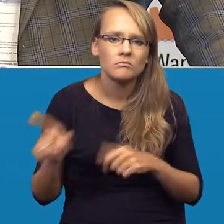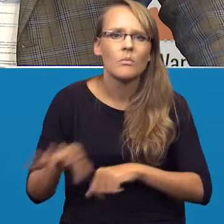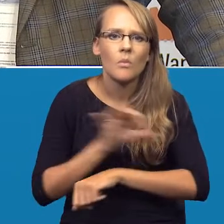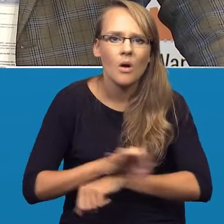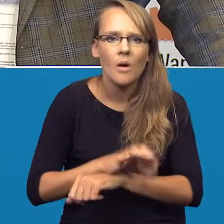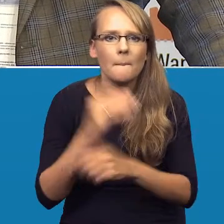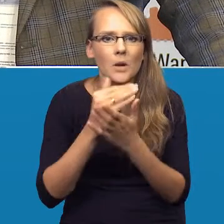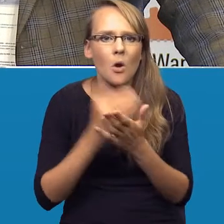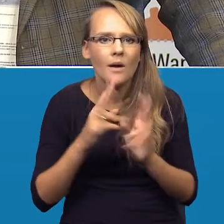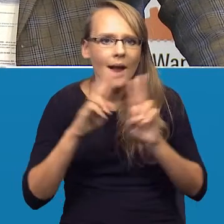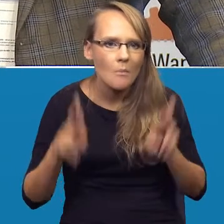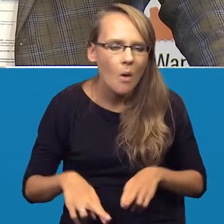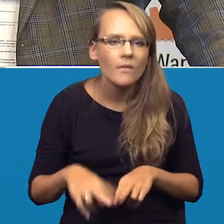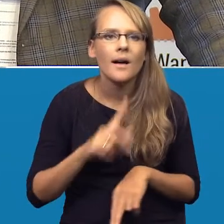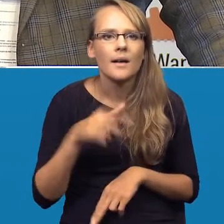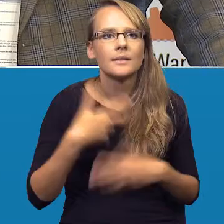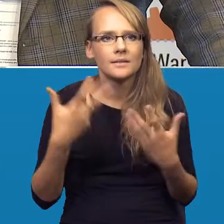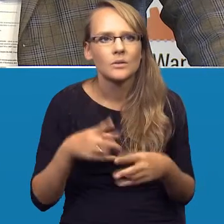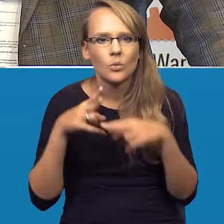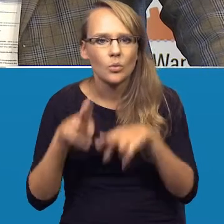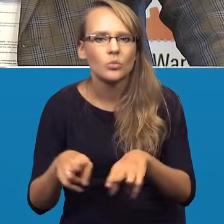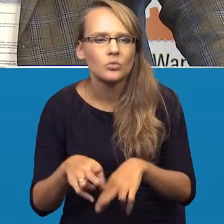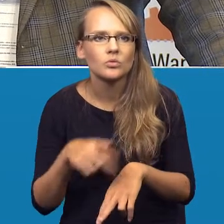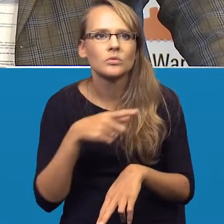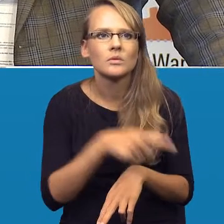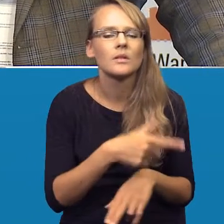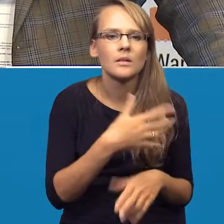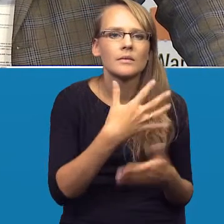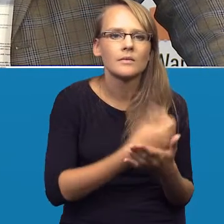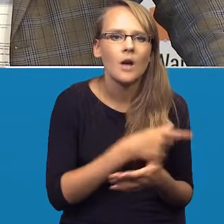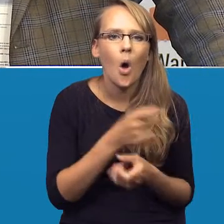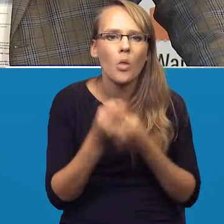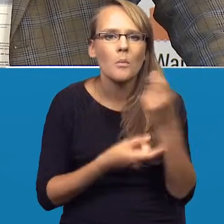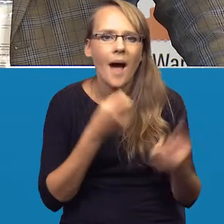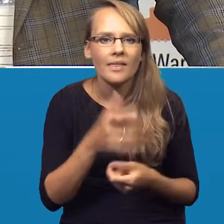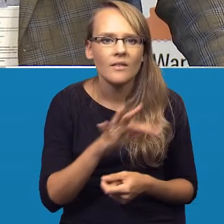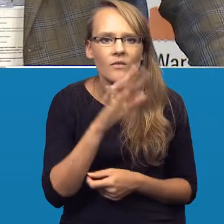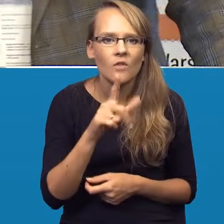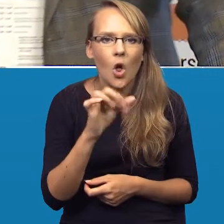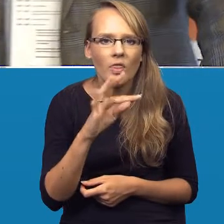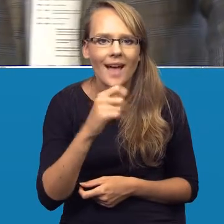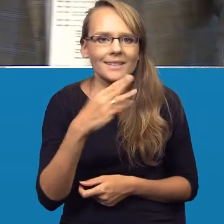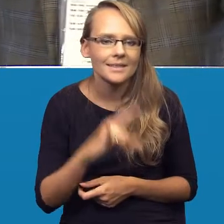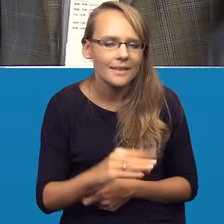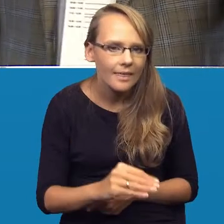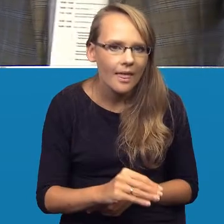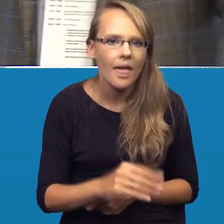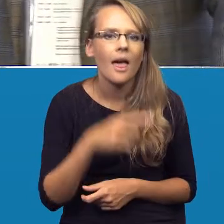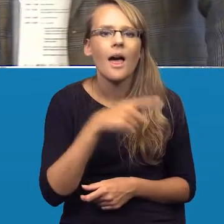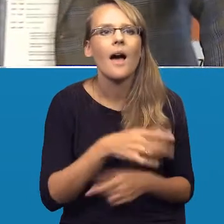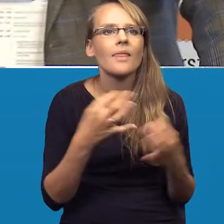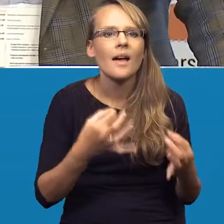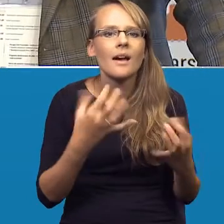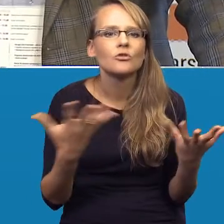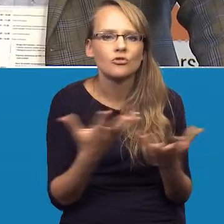z programów ramowych, uczestniczyć w zagospodarowaniu odpadów flotacyjnych, które są obecnie gromadzone w największym